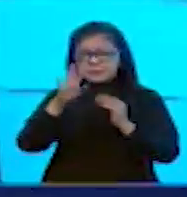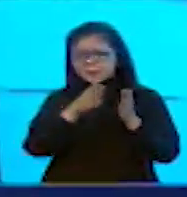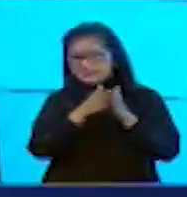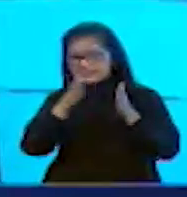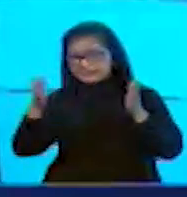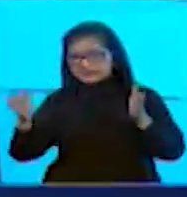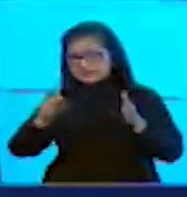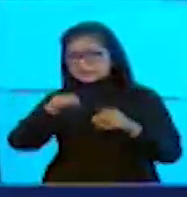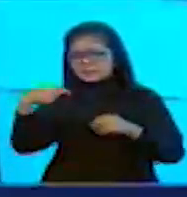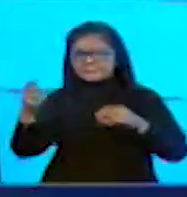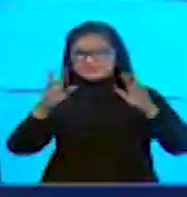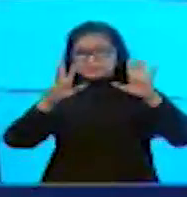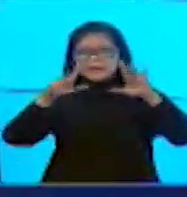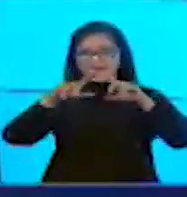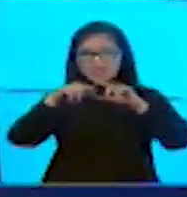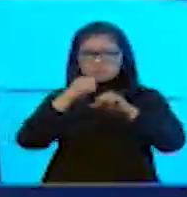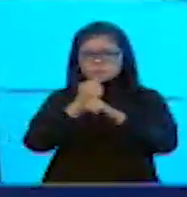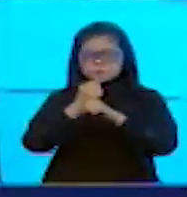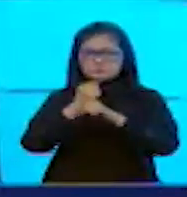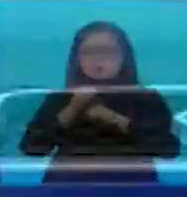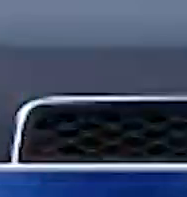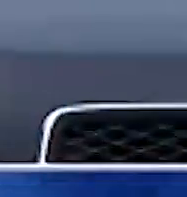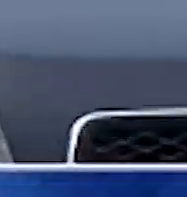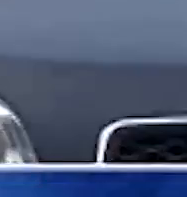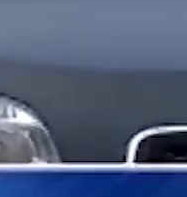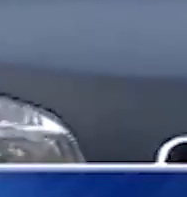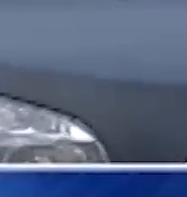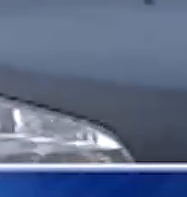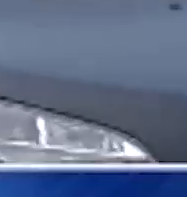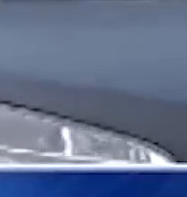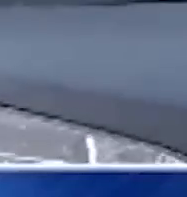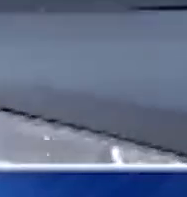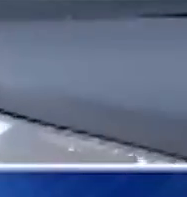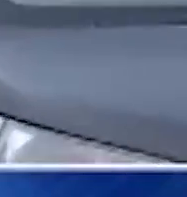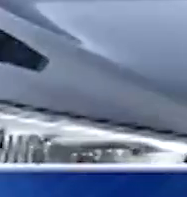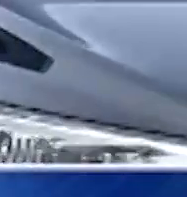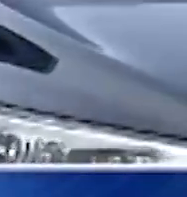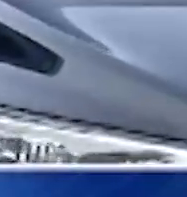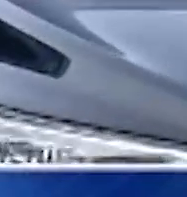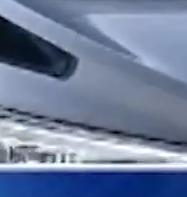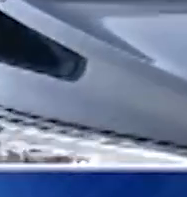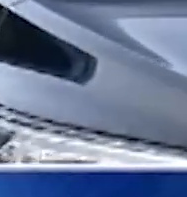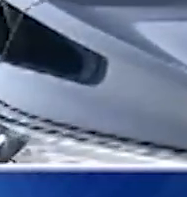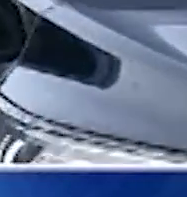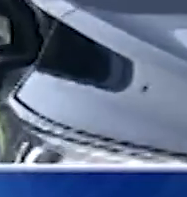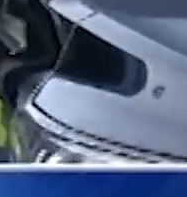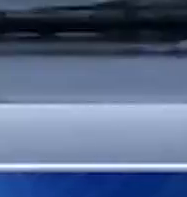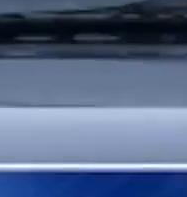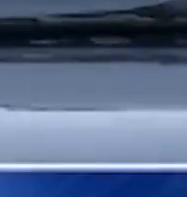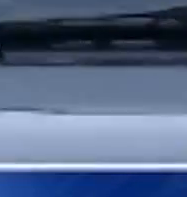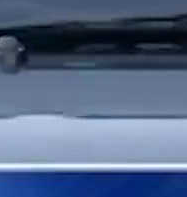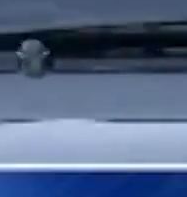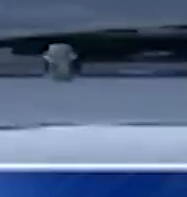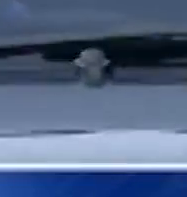mendatang dikarenakan memang kasus positif COVID-19 ini sudah mulai melandai namun tetap bertambah setiap harinya. Maka dari